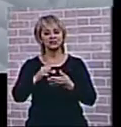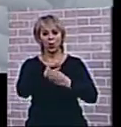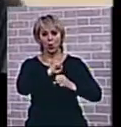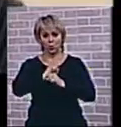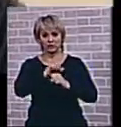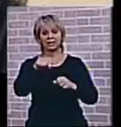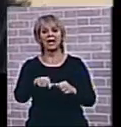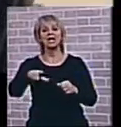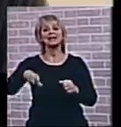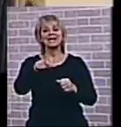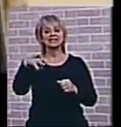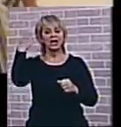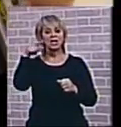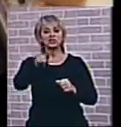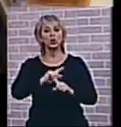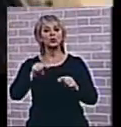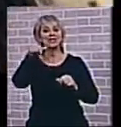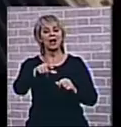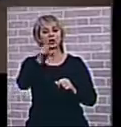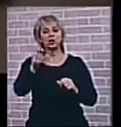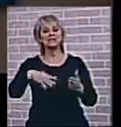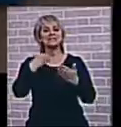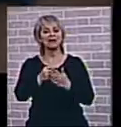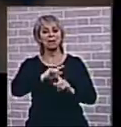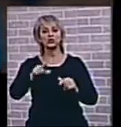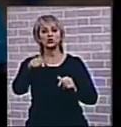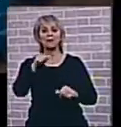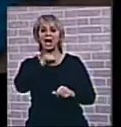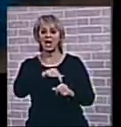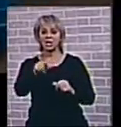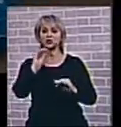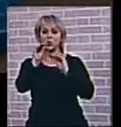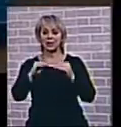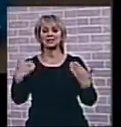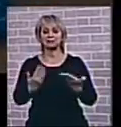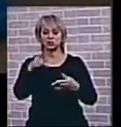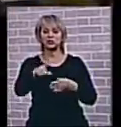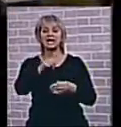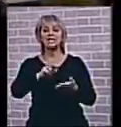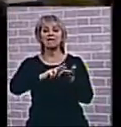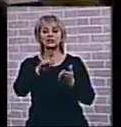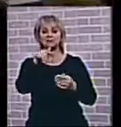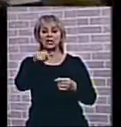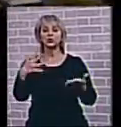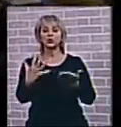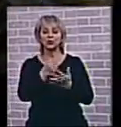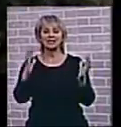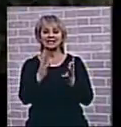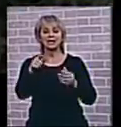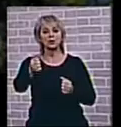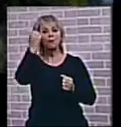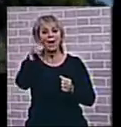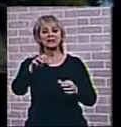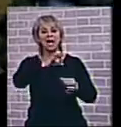отдыха. Донские казаки – уникальные люди со своим особым характером и укладом жизни. За 80 лет удалось сохранить